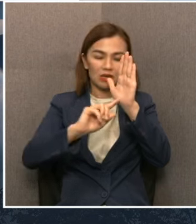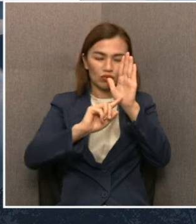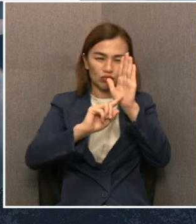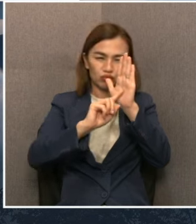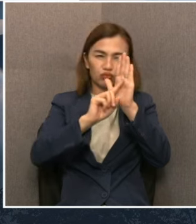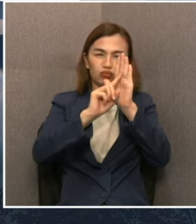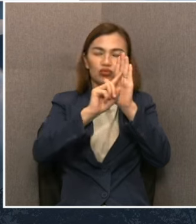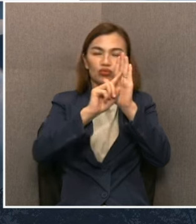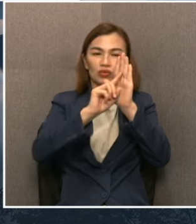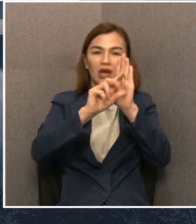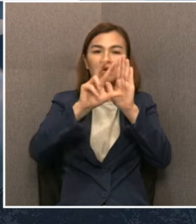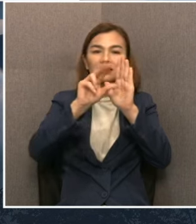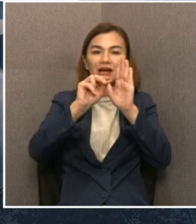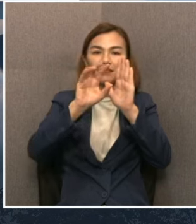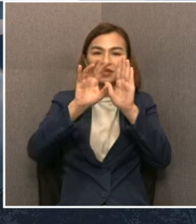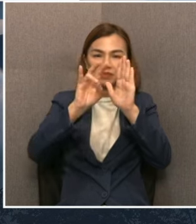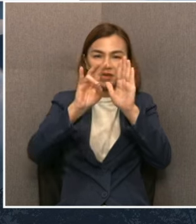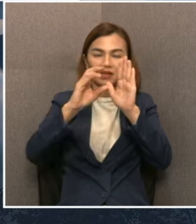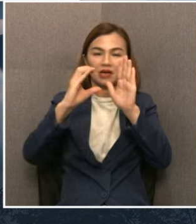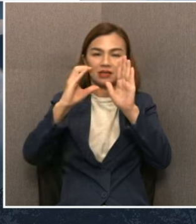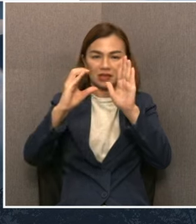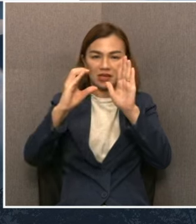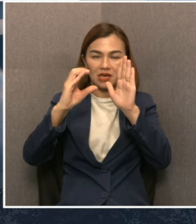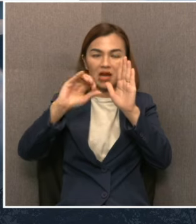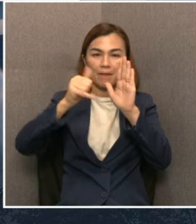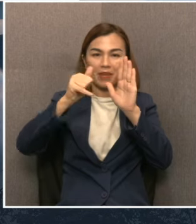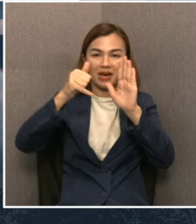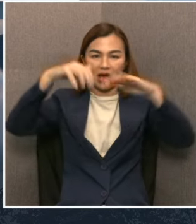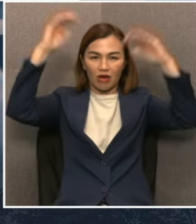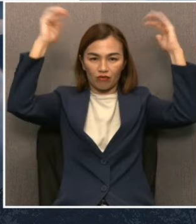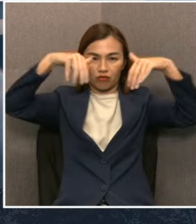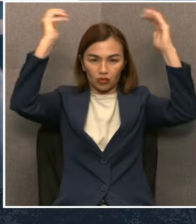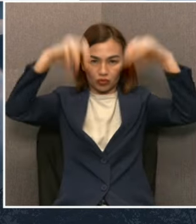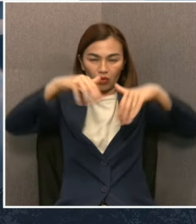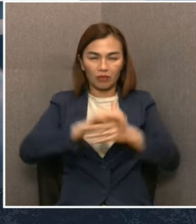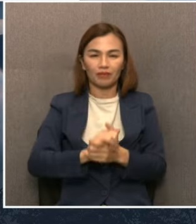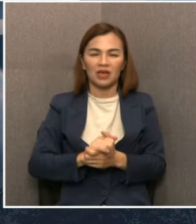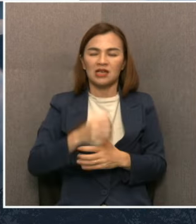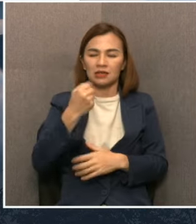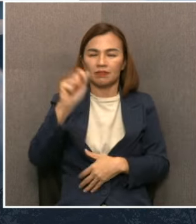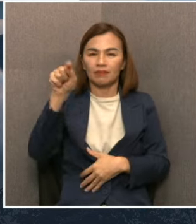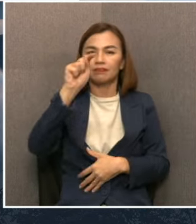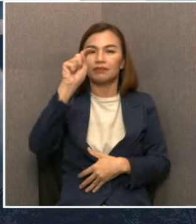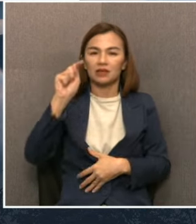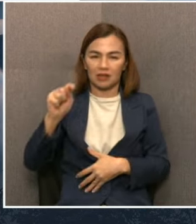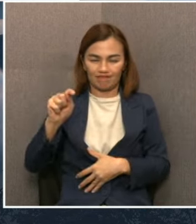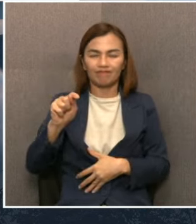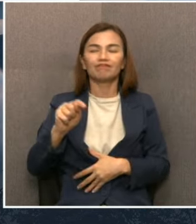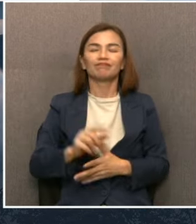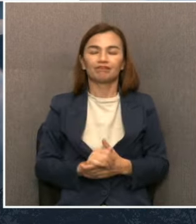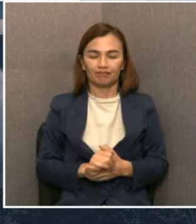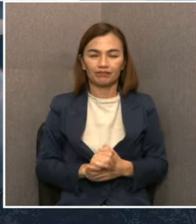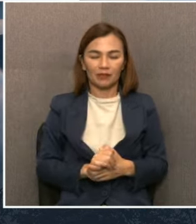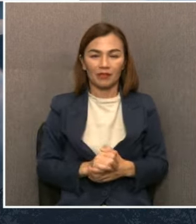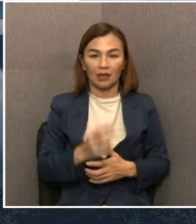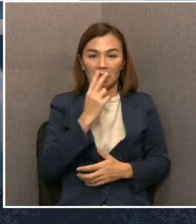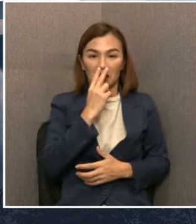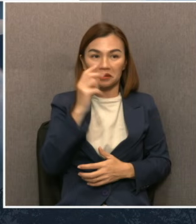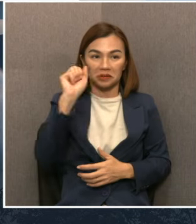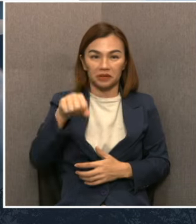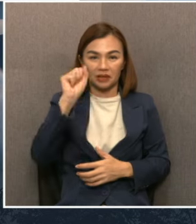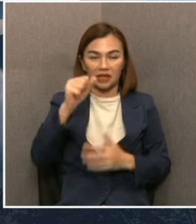สุด 37องศเซซและอาจจะเกิดฝนฟ้าคะนองได้ร้อยละ 10ของพื้นที่นะคะอย่างที่หลายท่านบอกเลยนะคะ